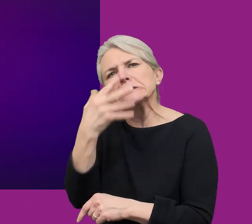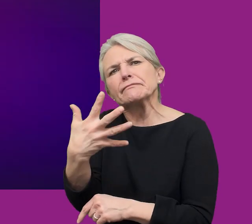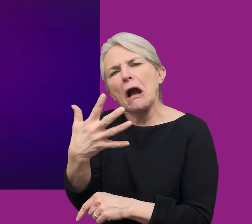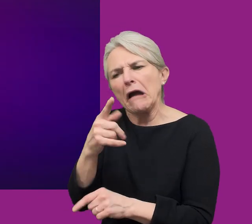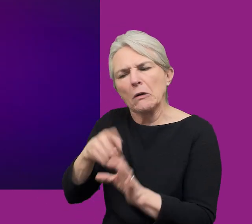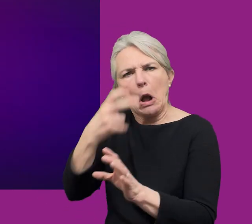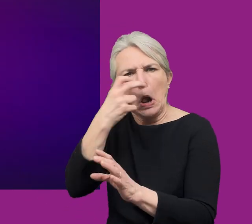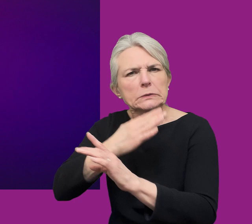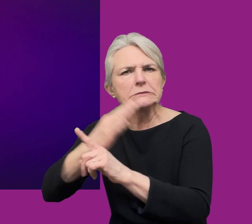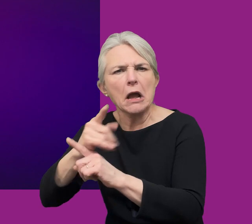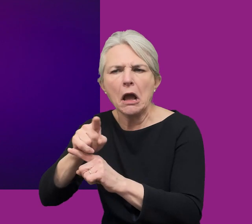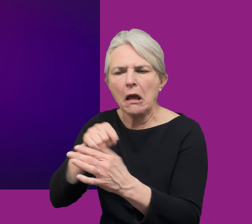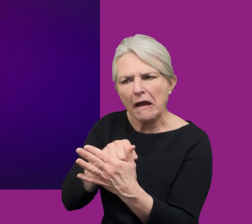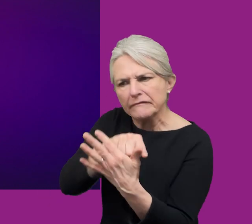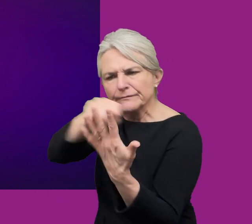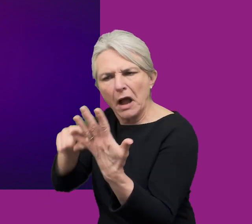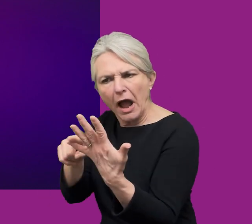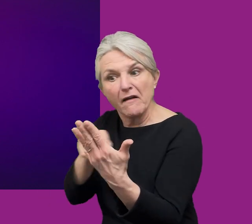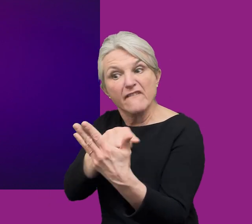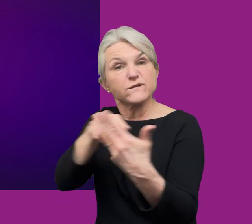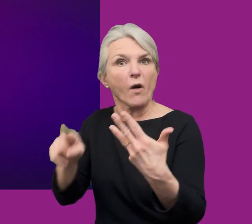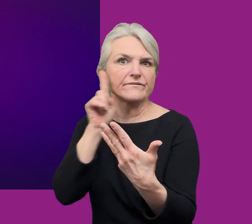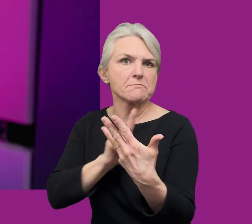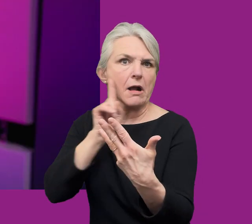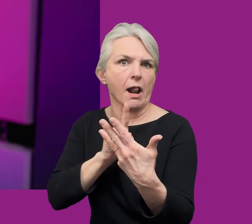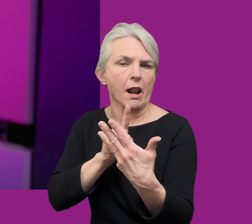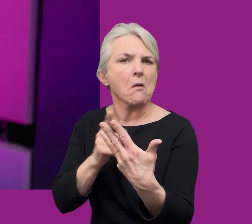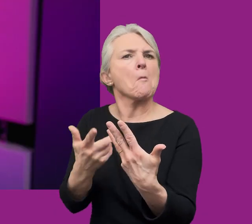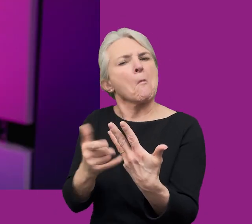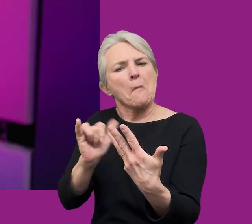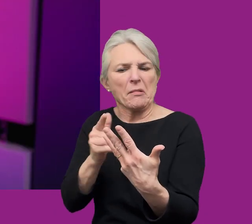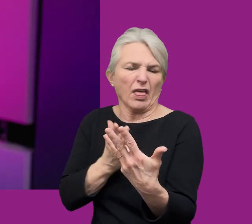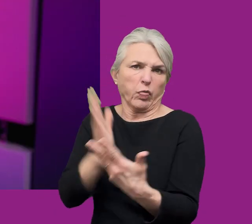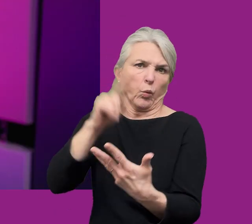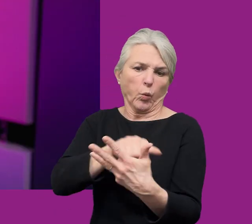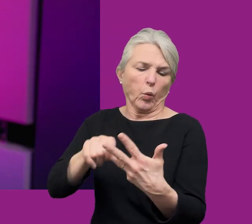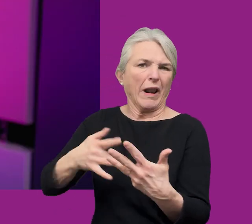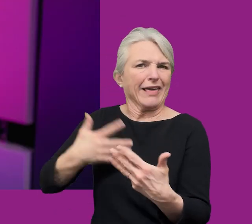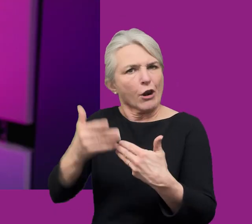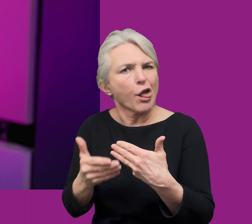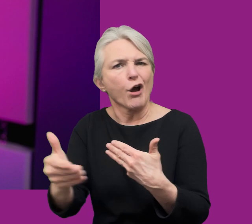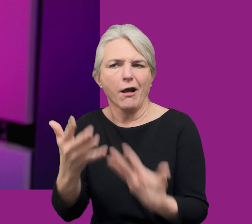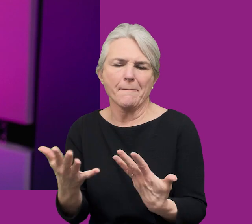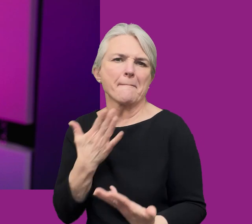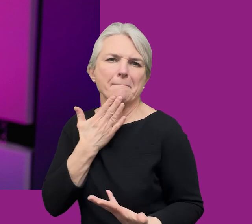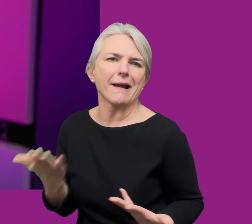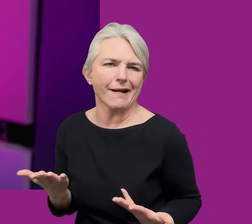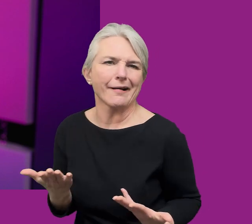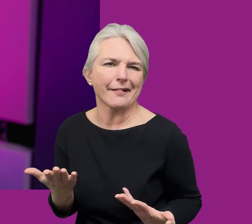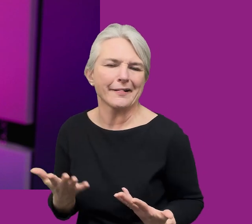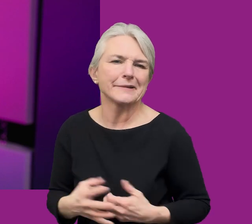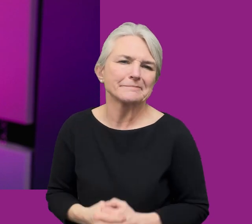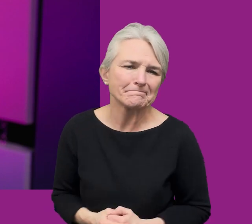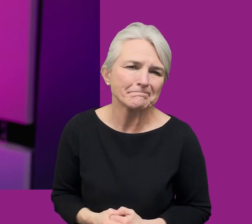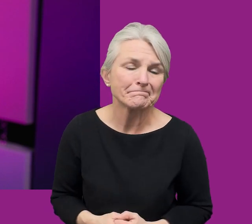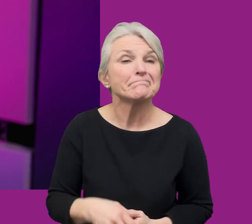throsodd, menywod oedd bron 4 o bob 5 preswylydd. Mae'n bosib bod hyn i'w ddisgwyl oherwydd bod disgwyliad oes menywod